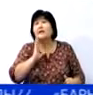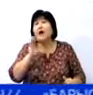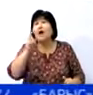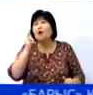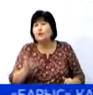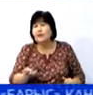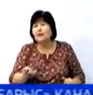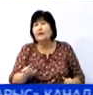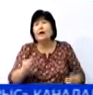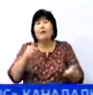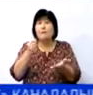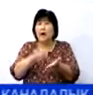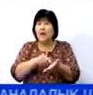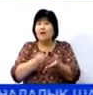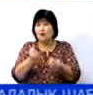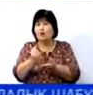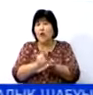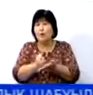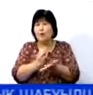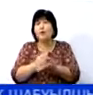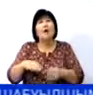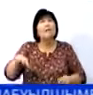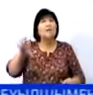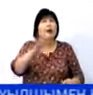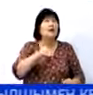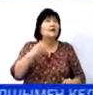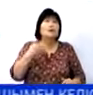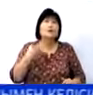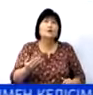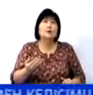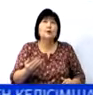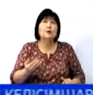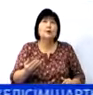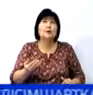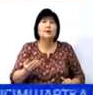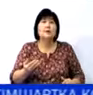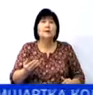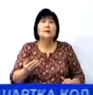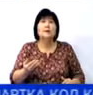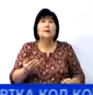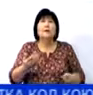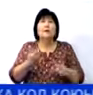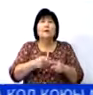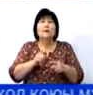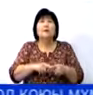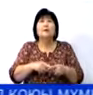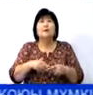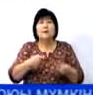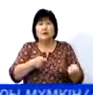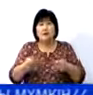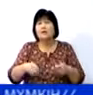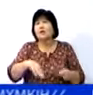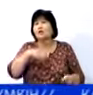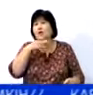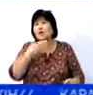әлеуметтік бағаны ұстап отырмыз. Барлығы сол өздерінің қойып берген бағасымен күнделіксін күнде әкеп беріп отыр. Бәрі